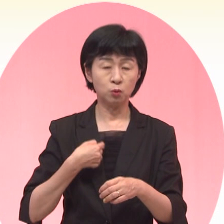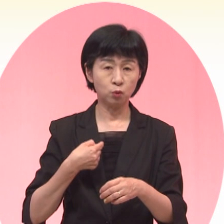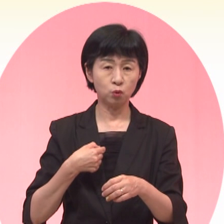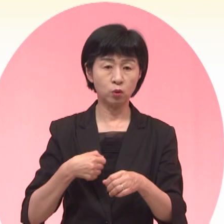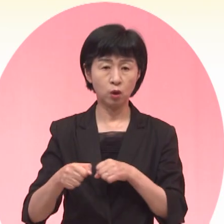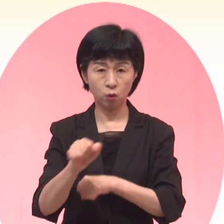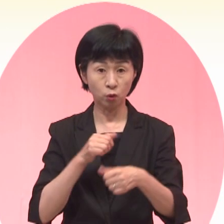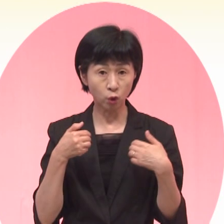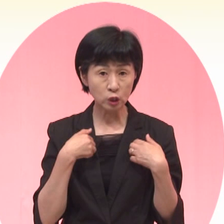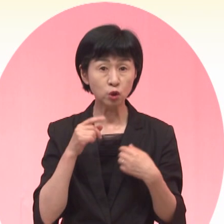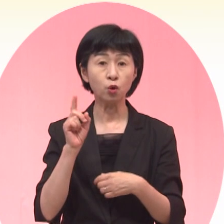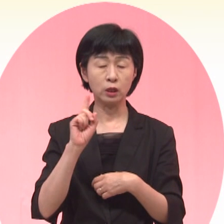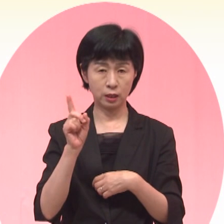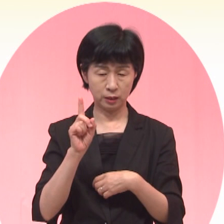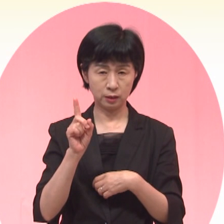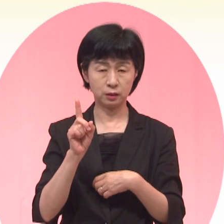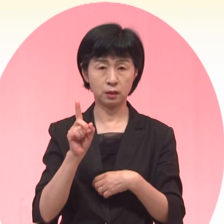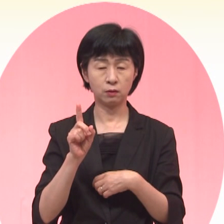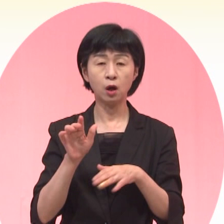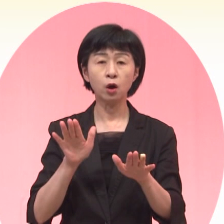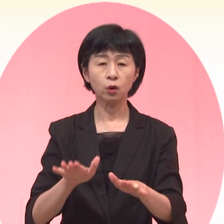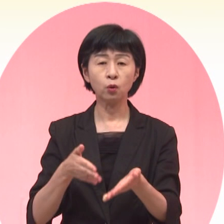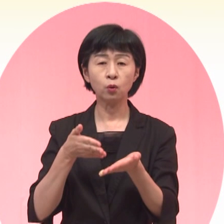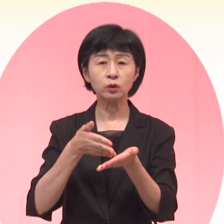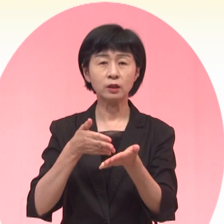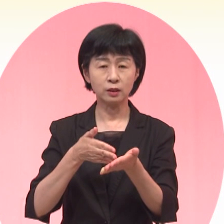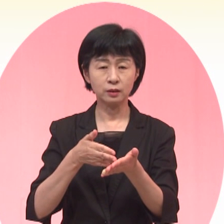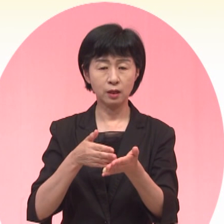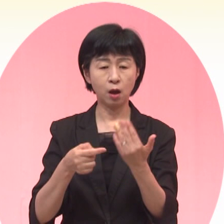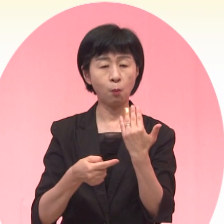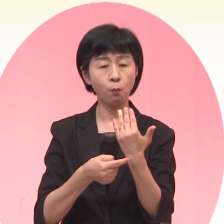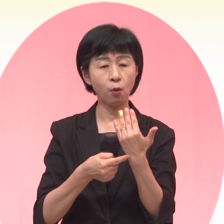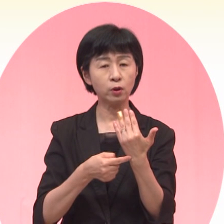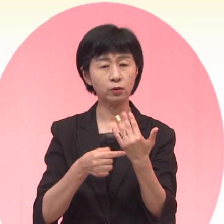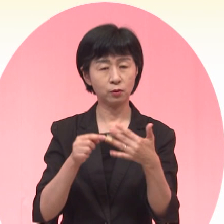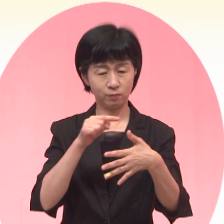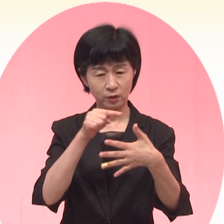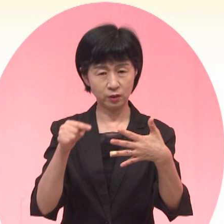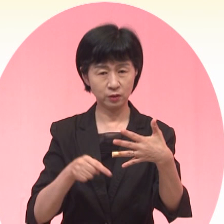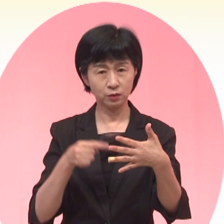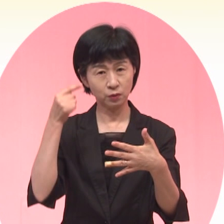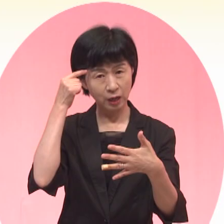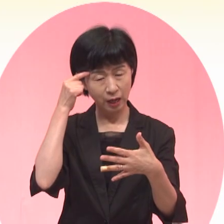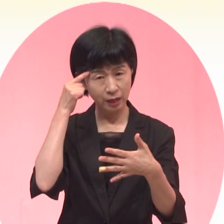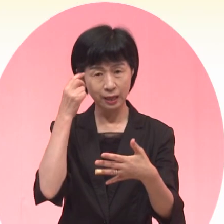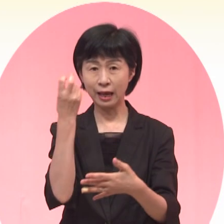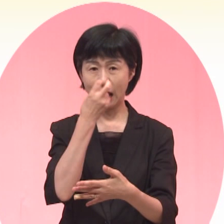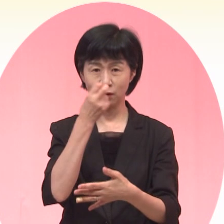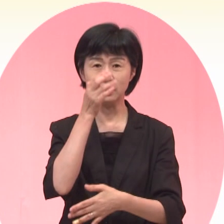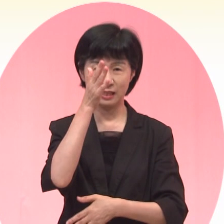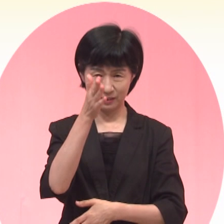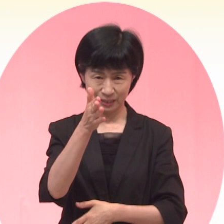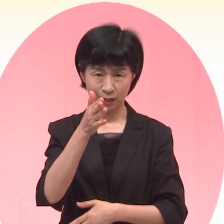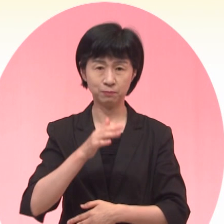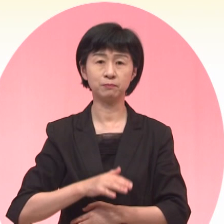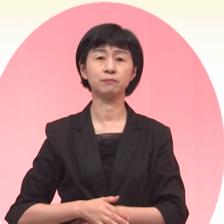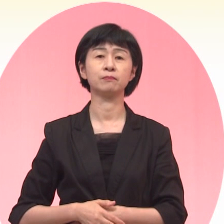どういった行動をとるのか、本日お伝えした5つのポイントを踏まえて確認しておきましょう。